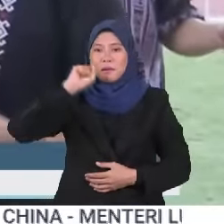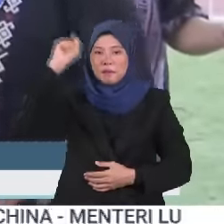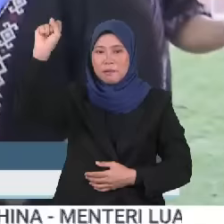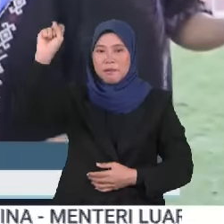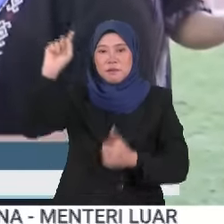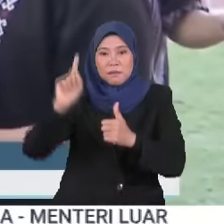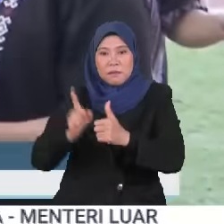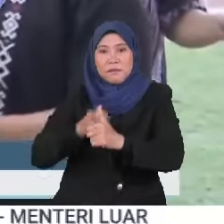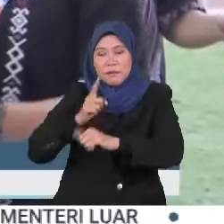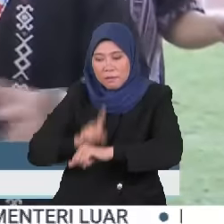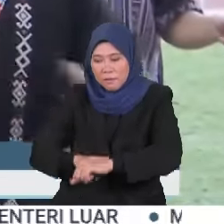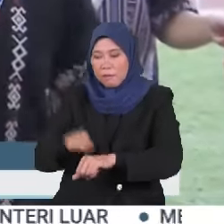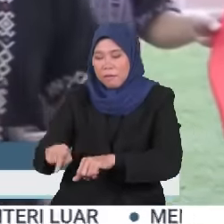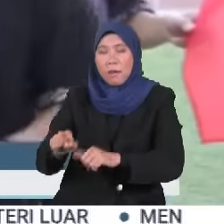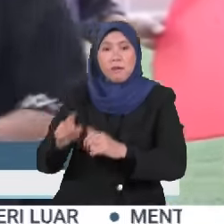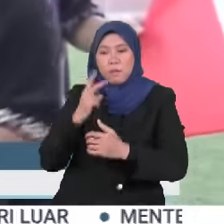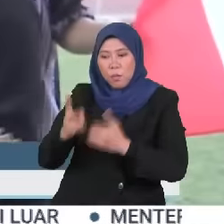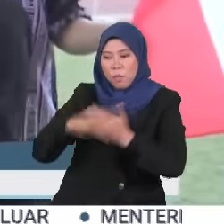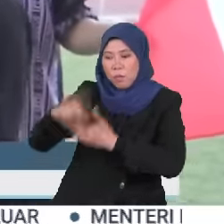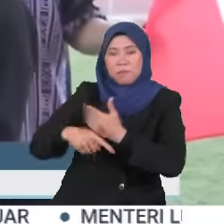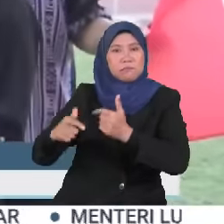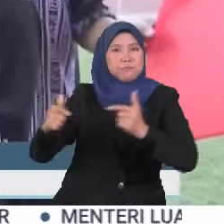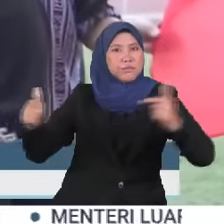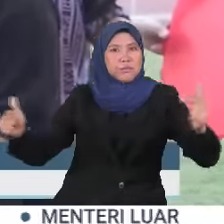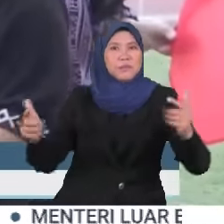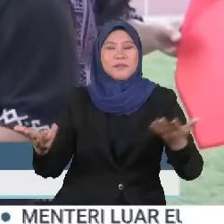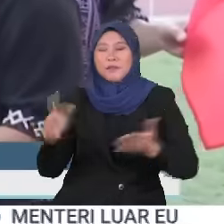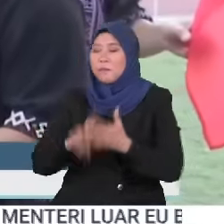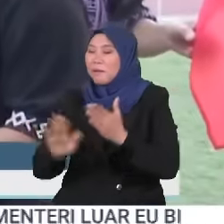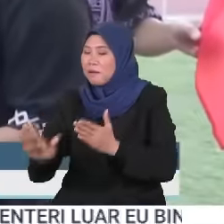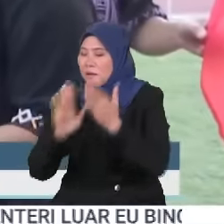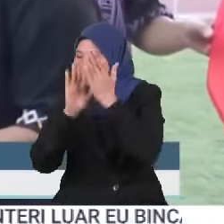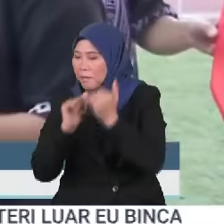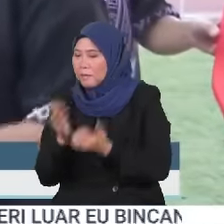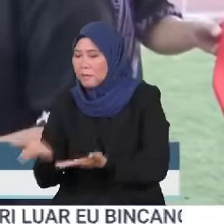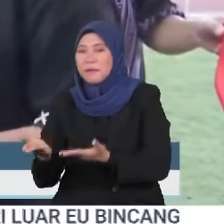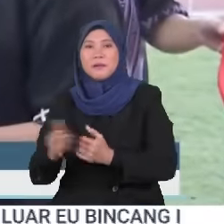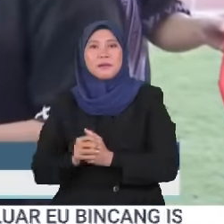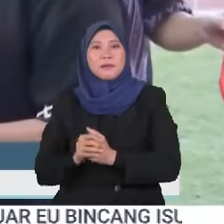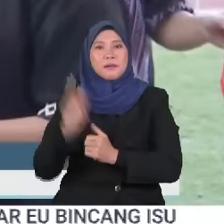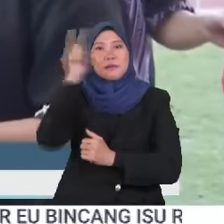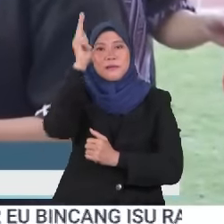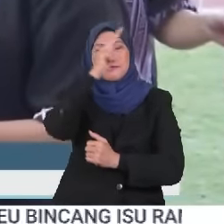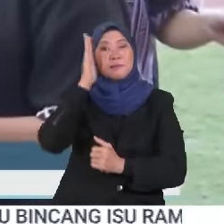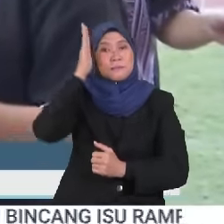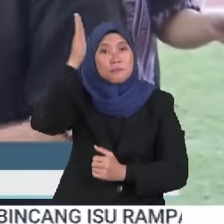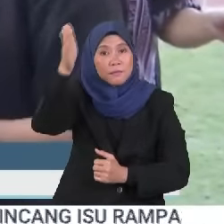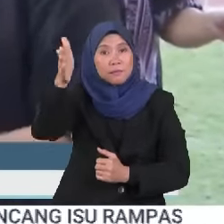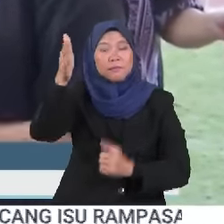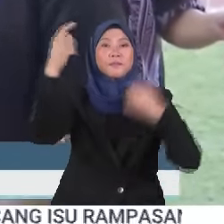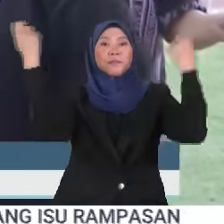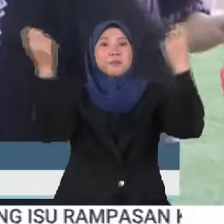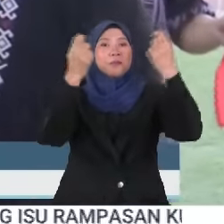judul kali diadakan secara besar-besaran mungkin apa rapat ratus RI ee kepada kerajaan pada masa akan datang untuk